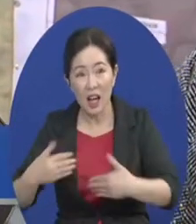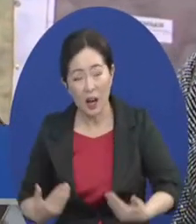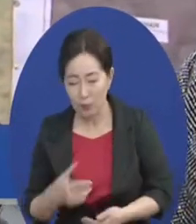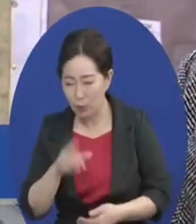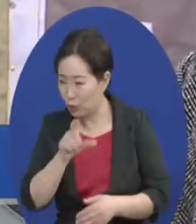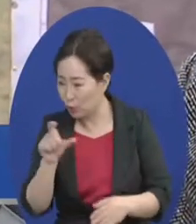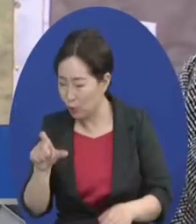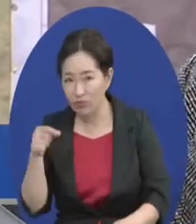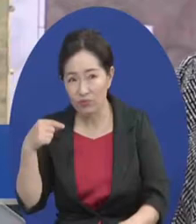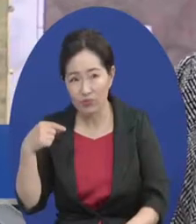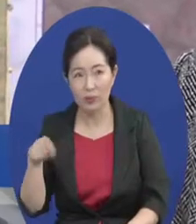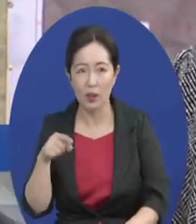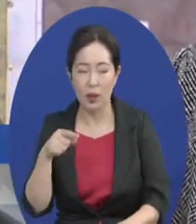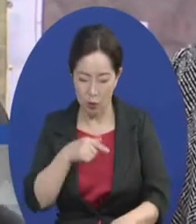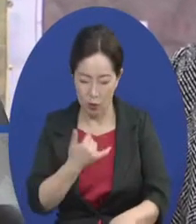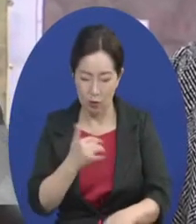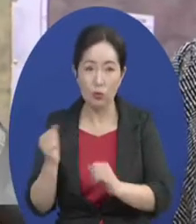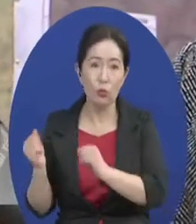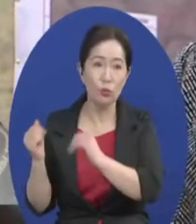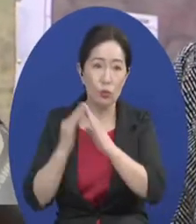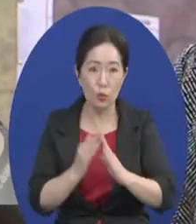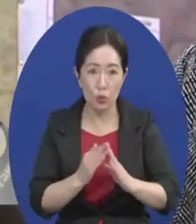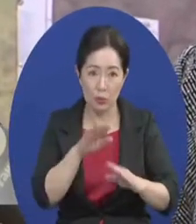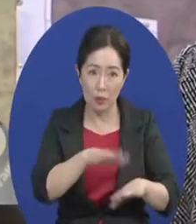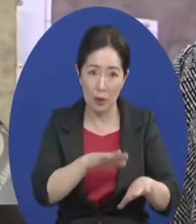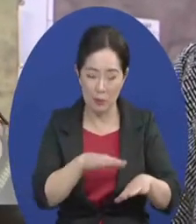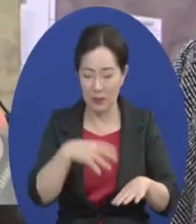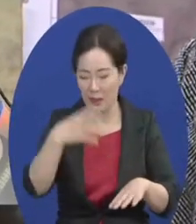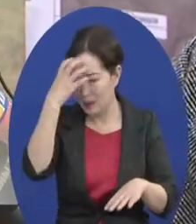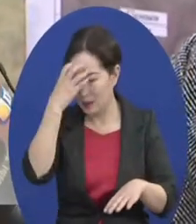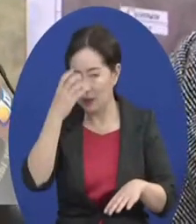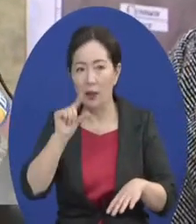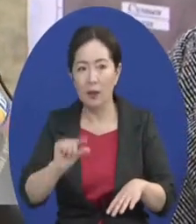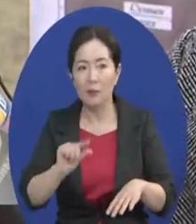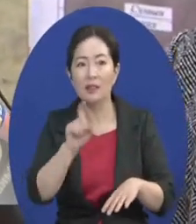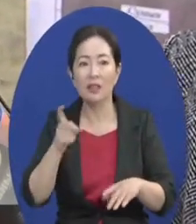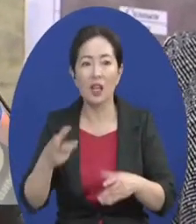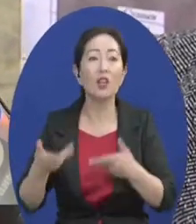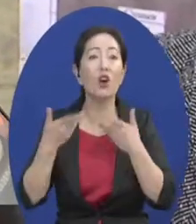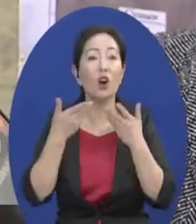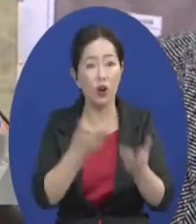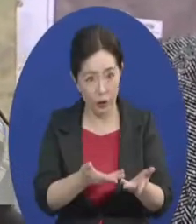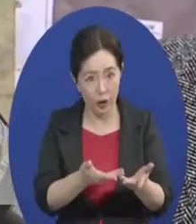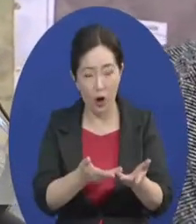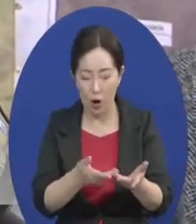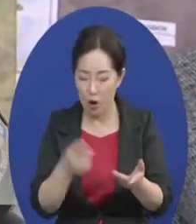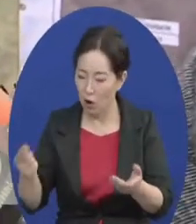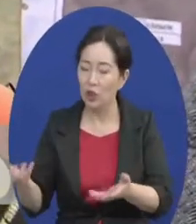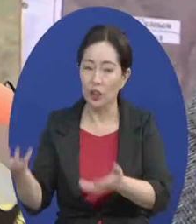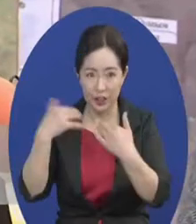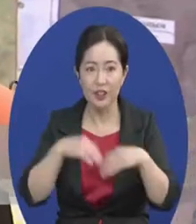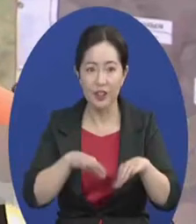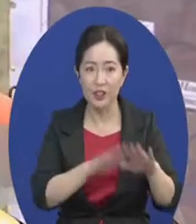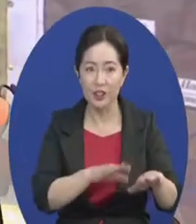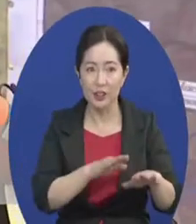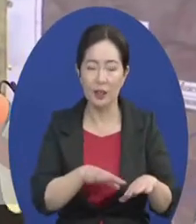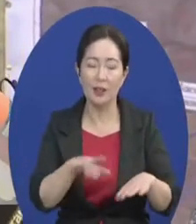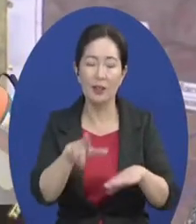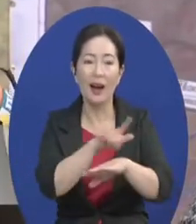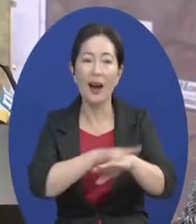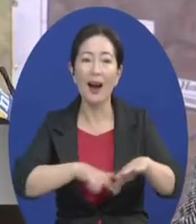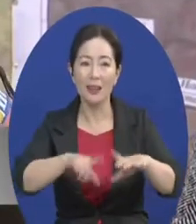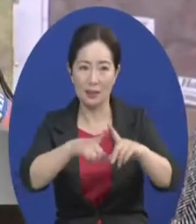иргэд маань наашаага ирээ гэвэл биднэрийн хувьд засгийн газраас хөнгөлтэй зээл өгнө гэж. А энд ч бас бид нар одоо